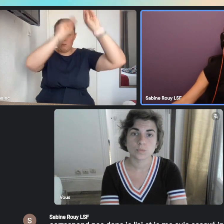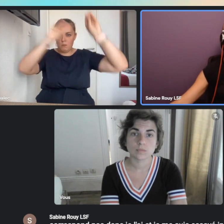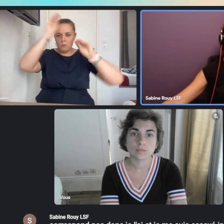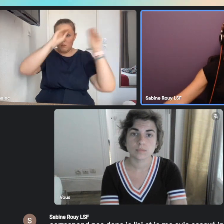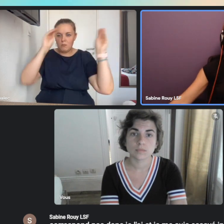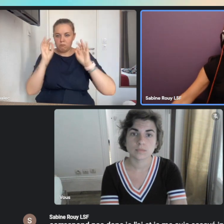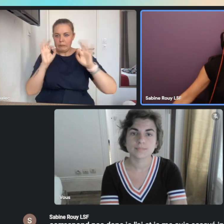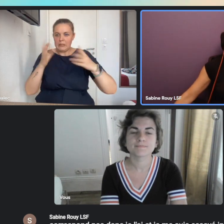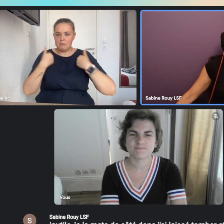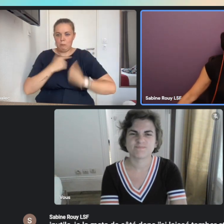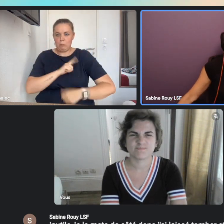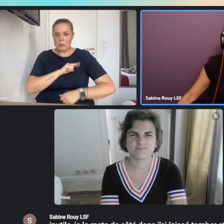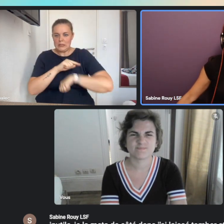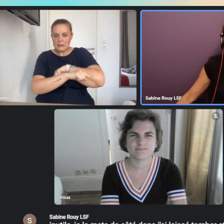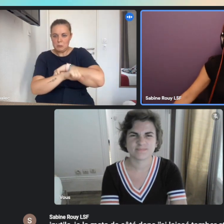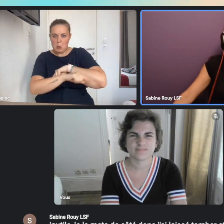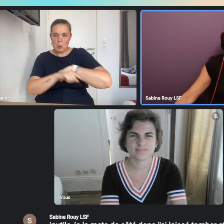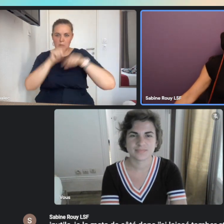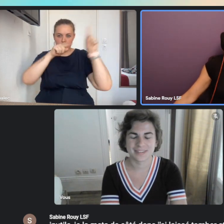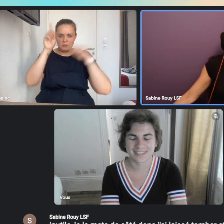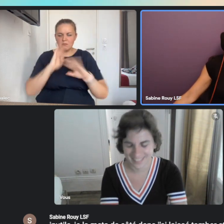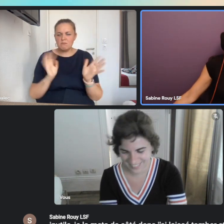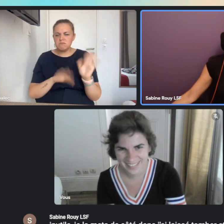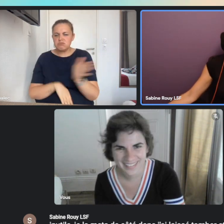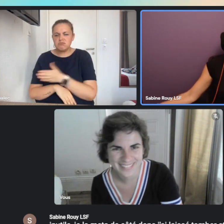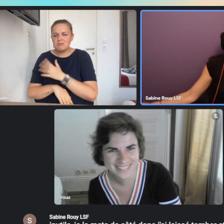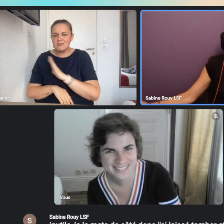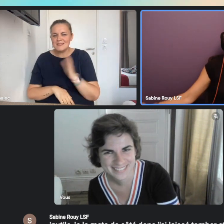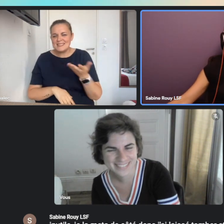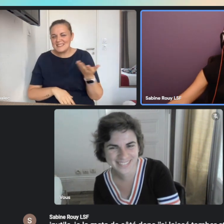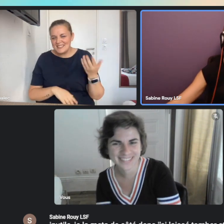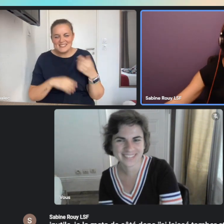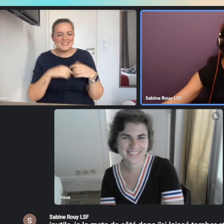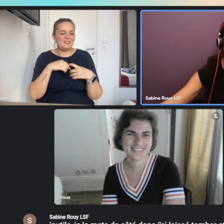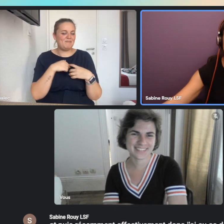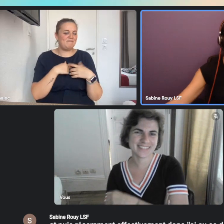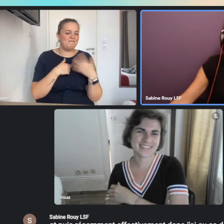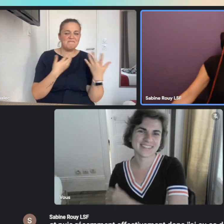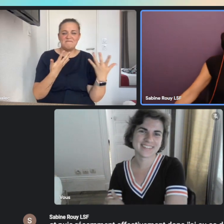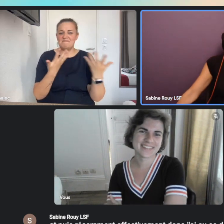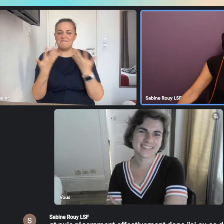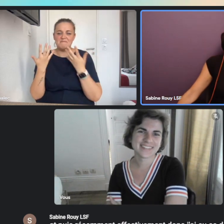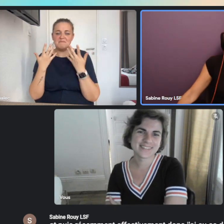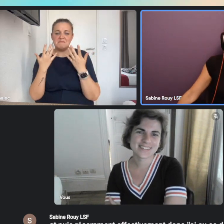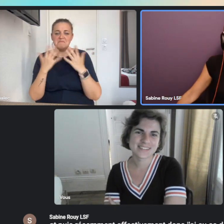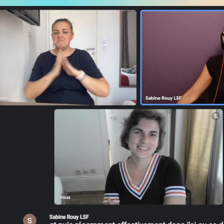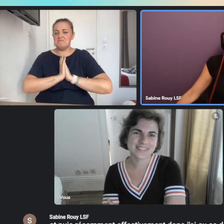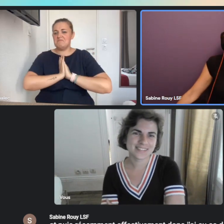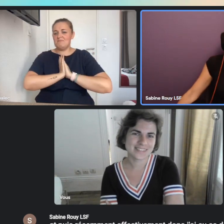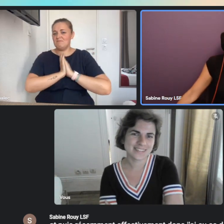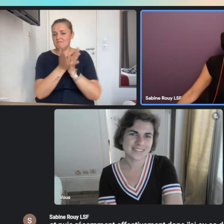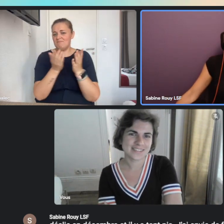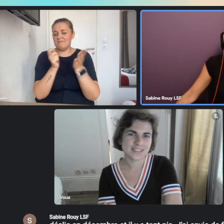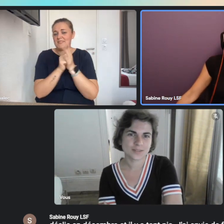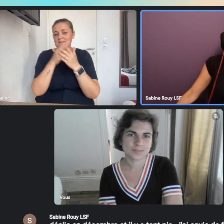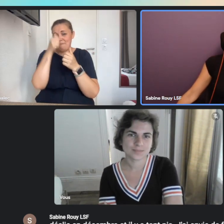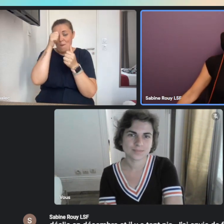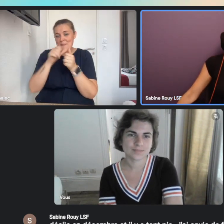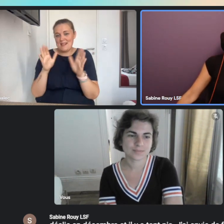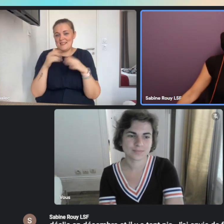j'ai pas envie justement que ce soit le bazar, enfin voilà comme, enfin un peu un truc d'espion, enfin voilà, je voulais quelque chose assez